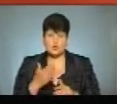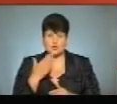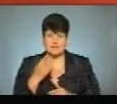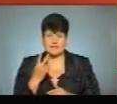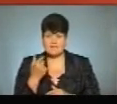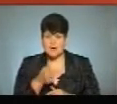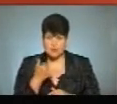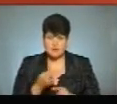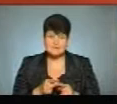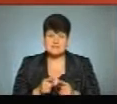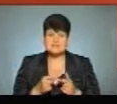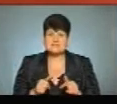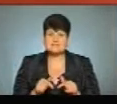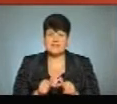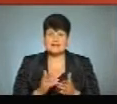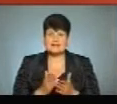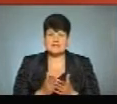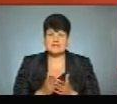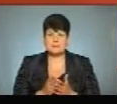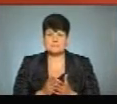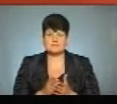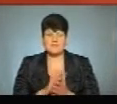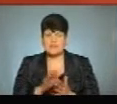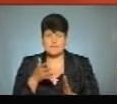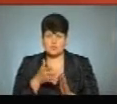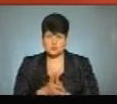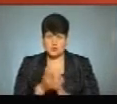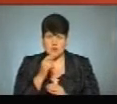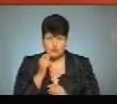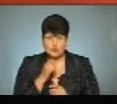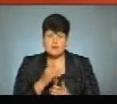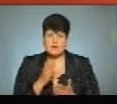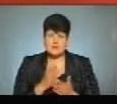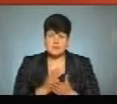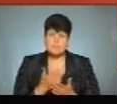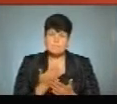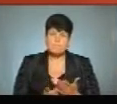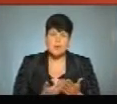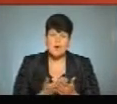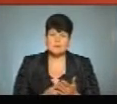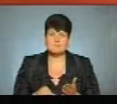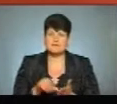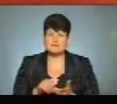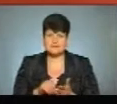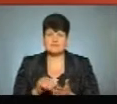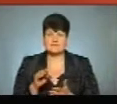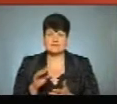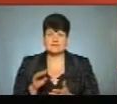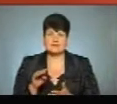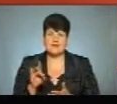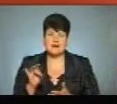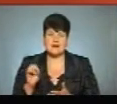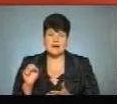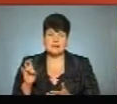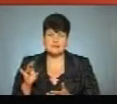останні два роки саме ця сфера є найбільш непрозорою в Україні. І є певні поради представників Transparency, які вони давали кожному